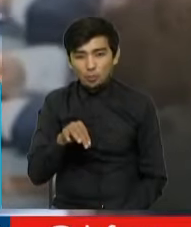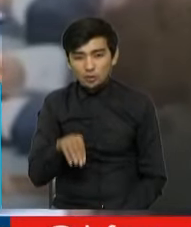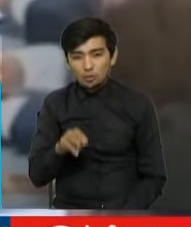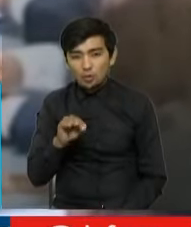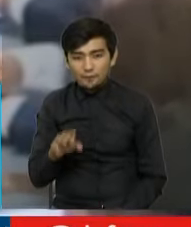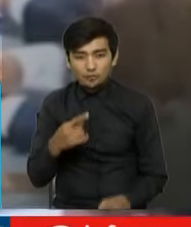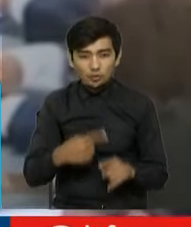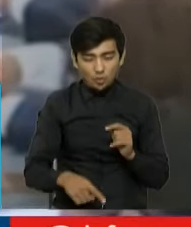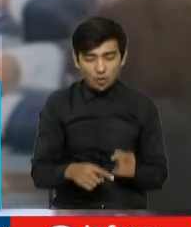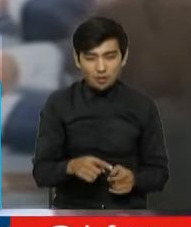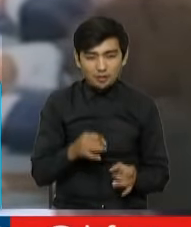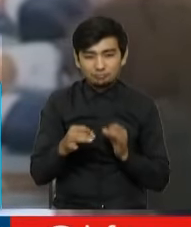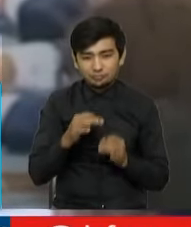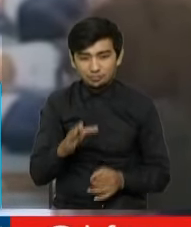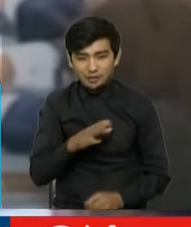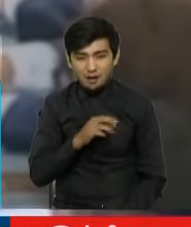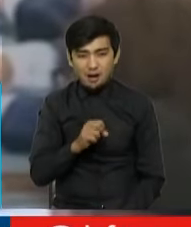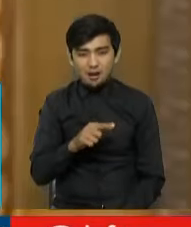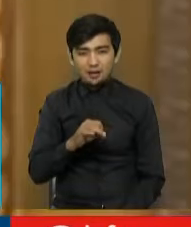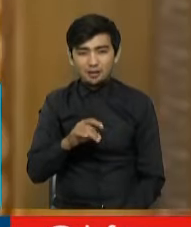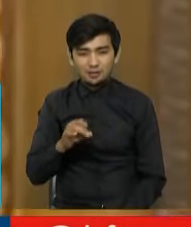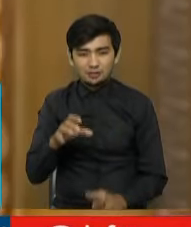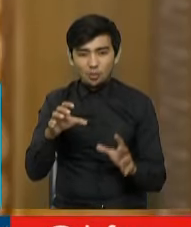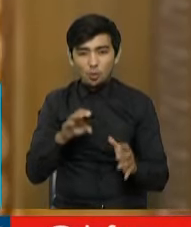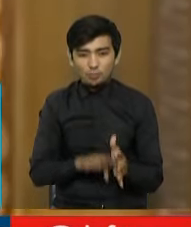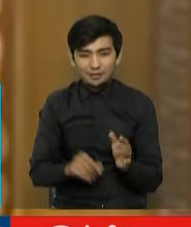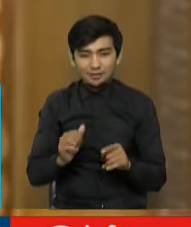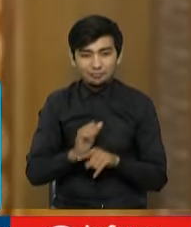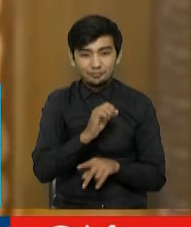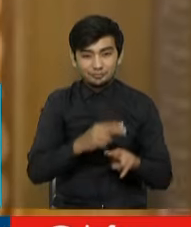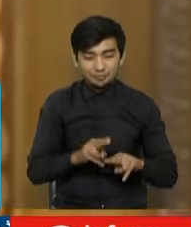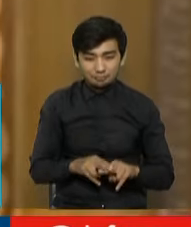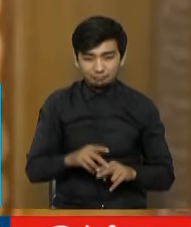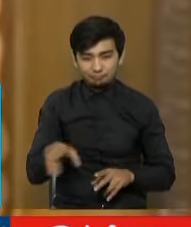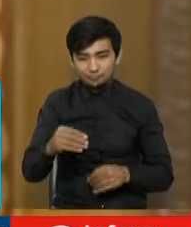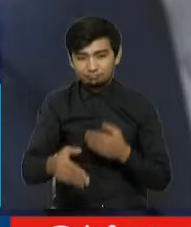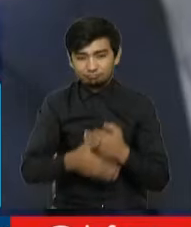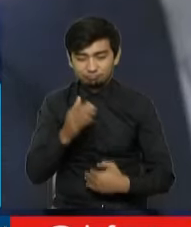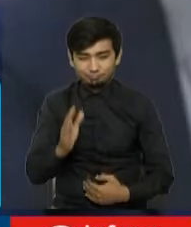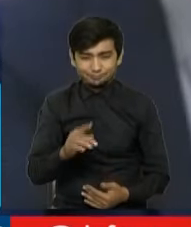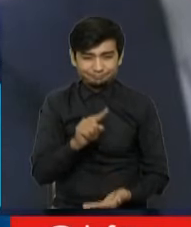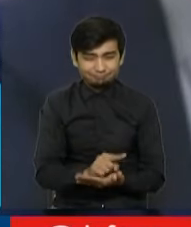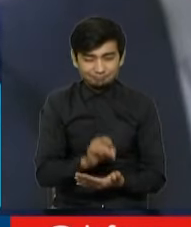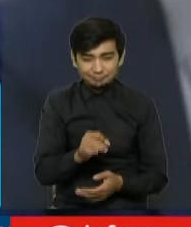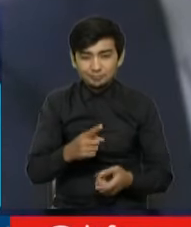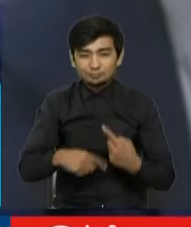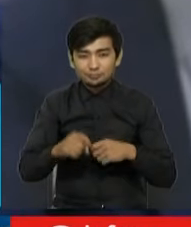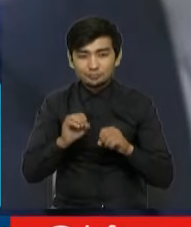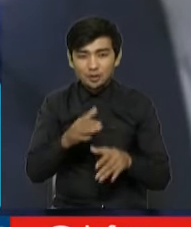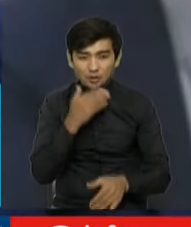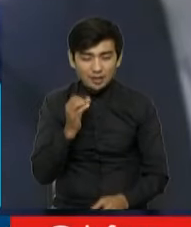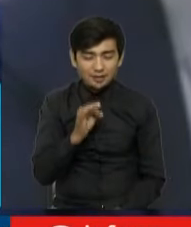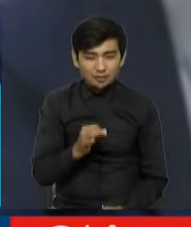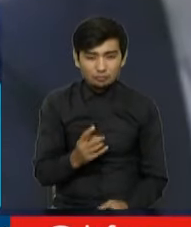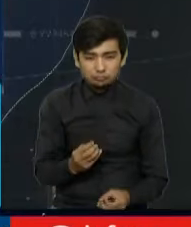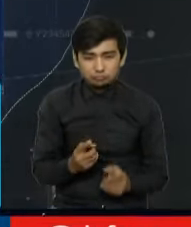другой разговор олигархам, не желающим возвращать незаконно выведенные активы, и тем владельцам крупного бизнеса, которые не вкладываются в